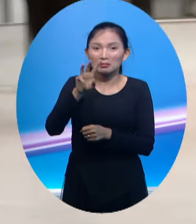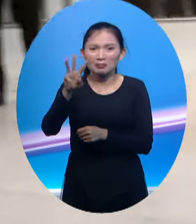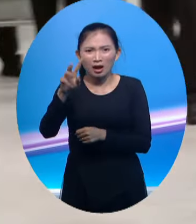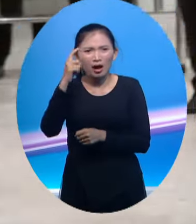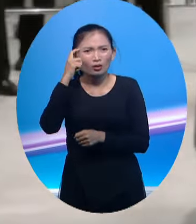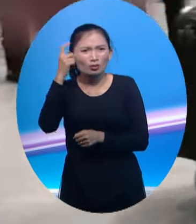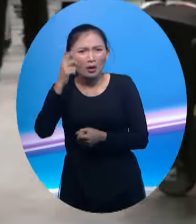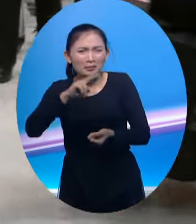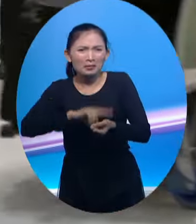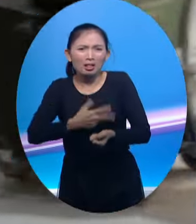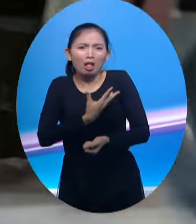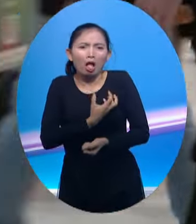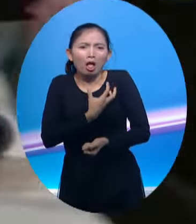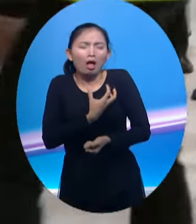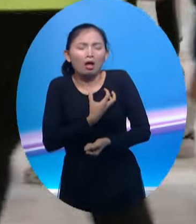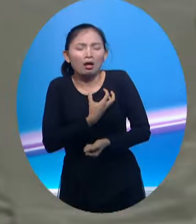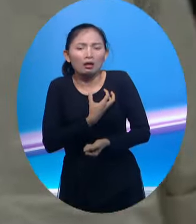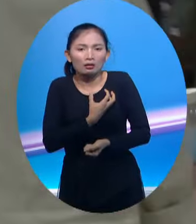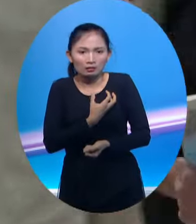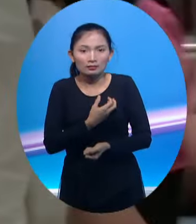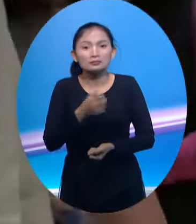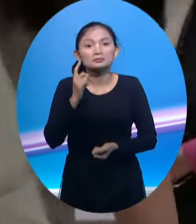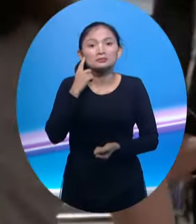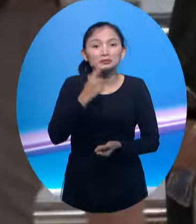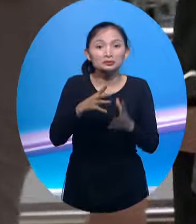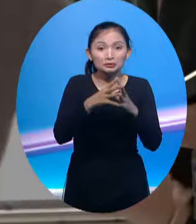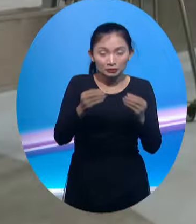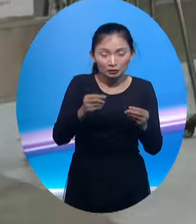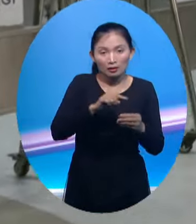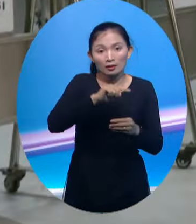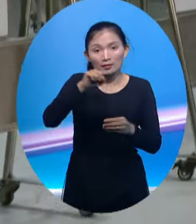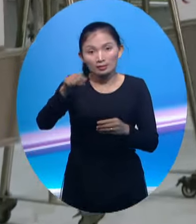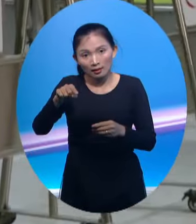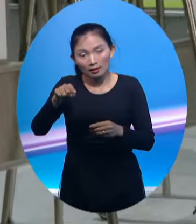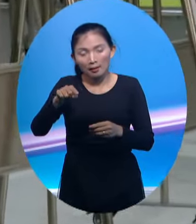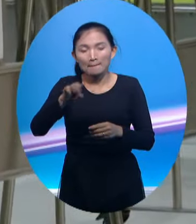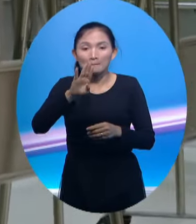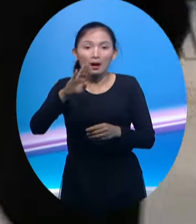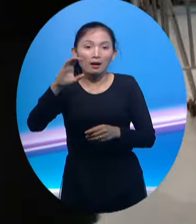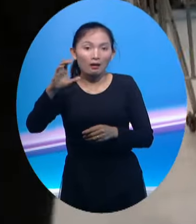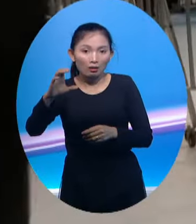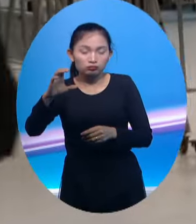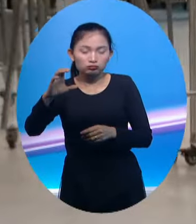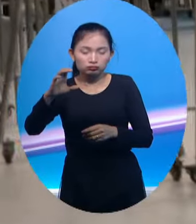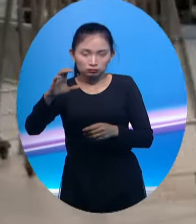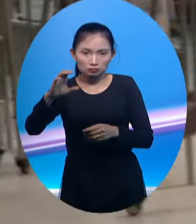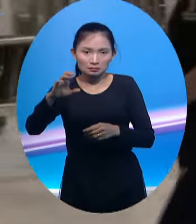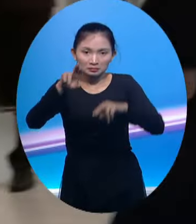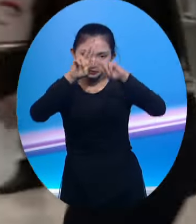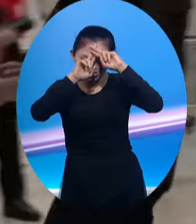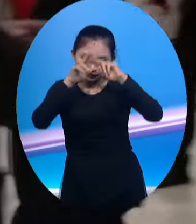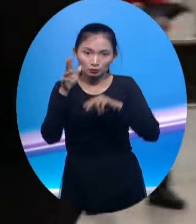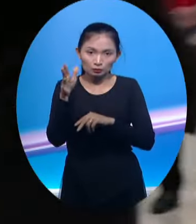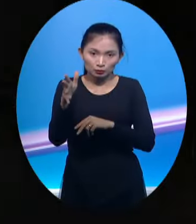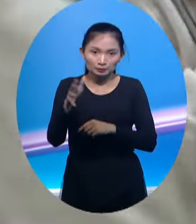thương được sơ cứu tại sân bay sau đó đưa đến cấp cứu tại bệnh viện ở Bangkok trong đó có bả người trong tình trạng nguy kịch theo nhà chức trách